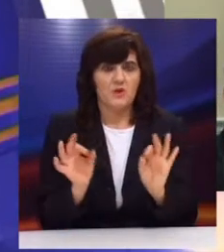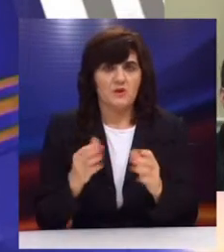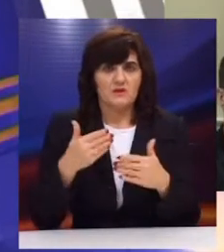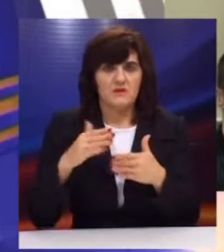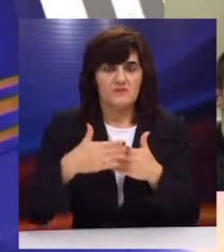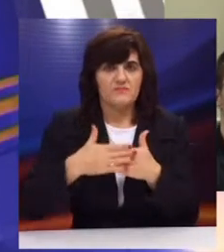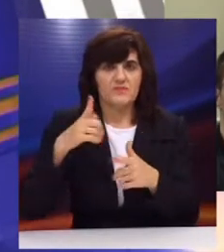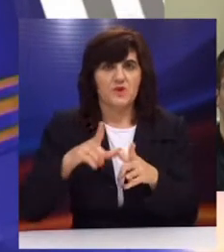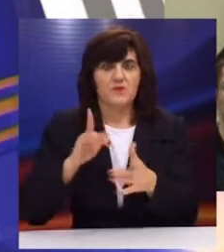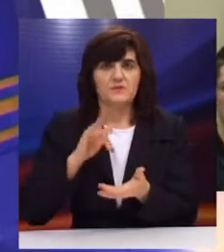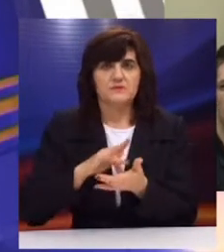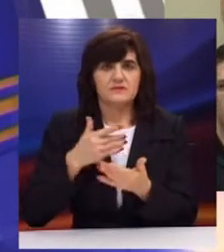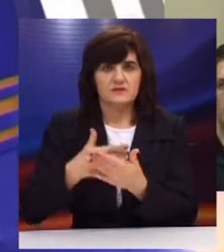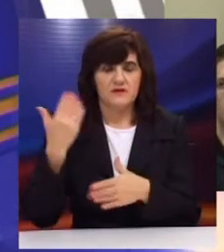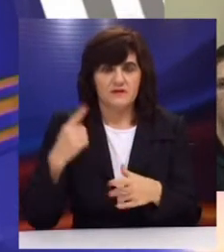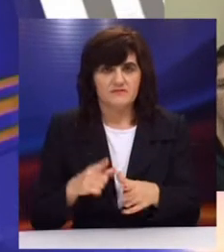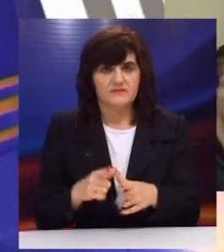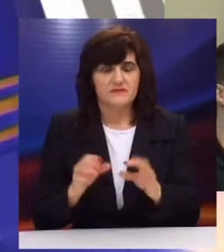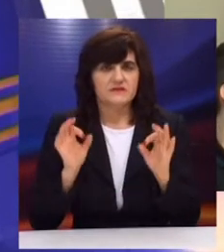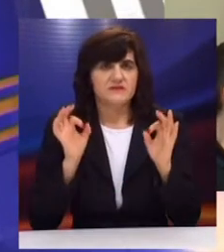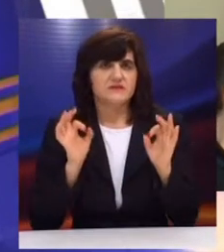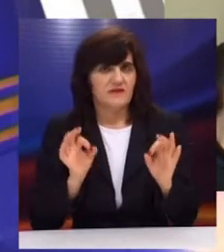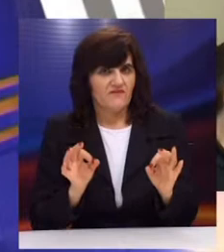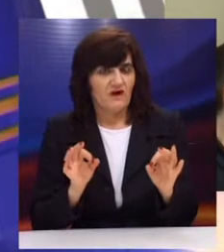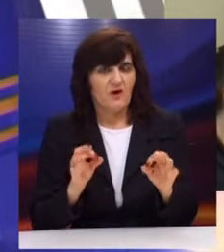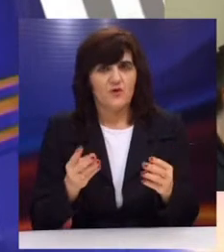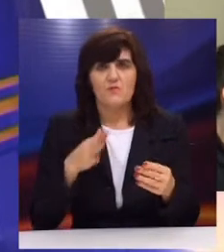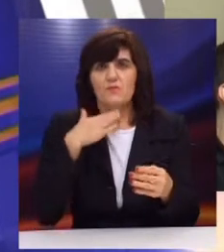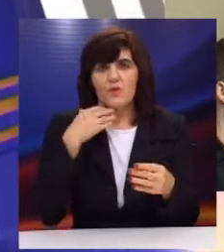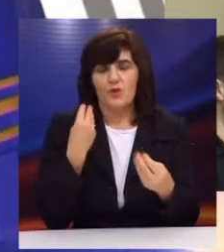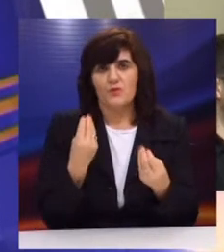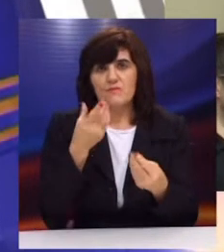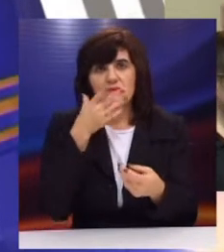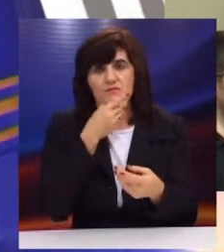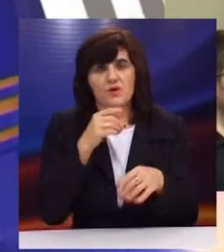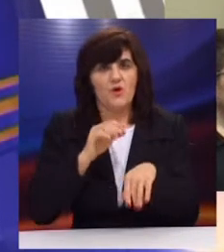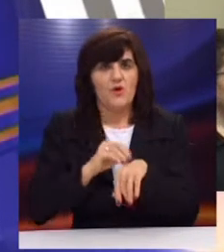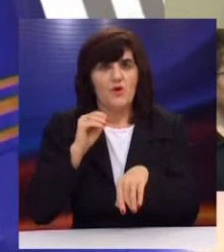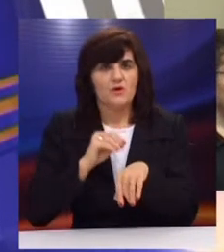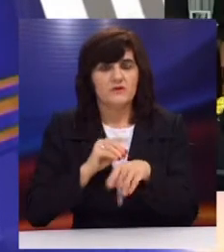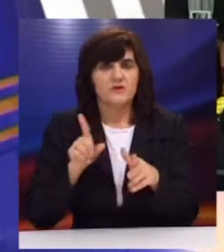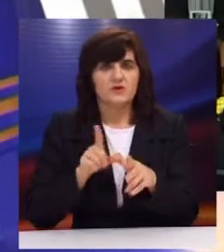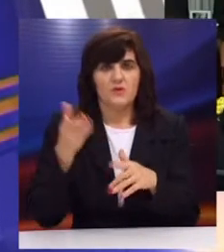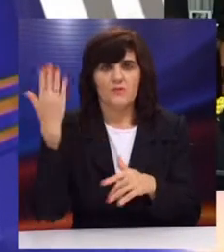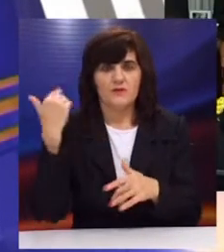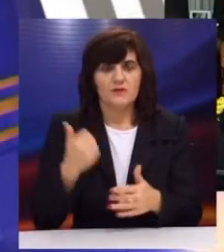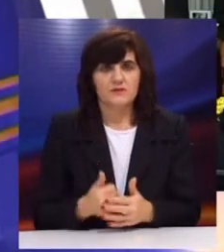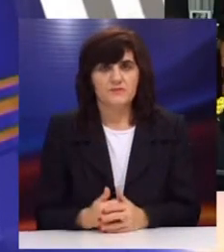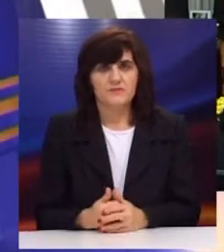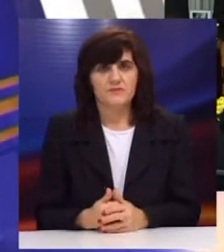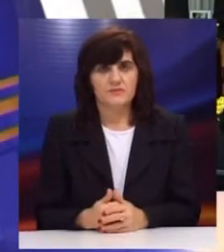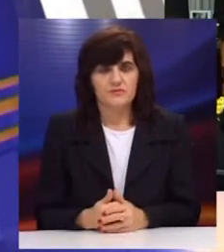fasada u centru Subotice. Svako ko prođe ovde sigurno se mnogo bolje osjeća nego što je to bilo ranije.